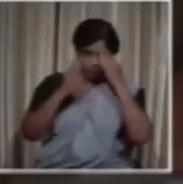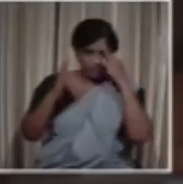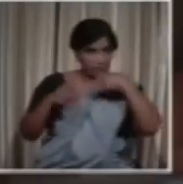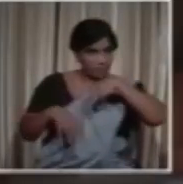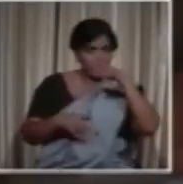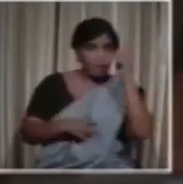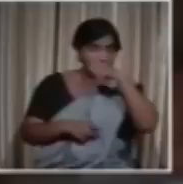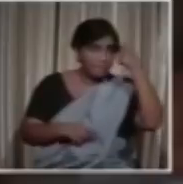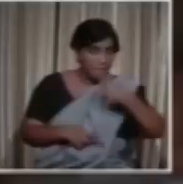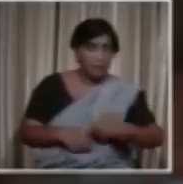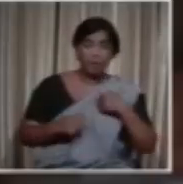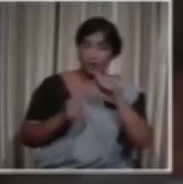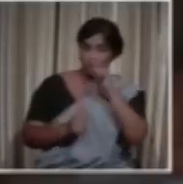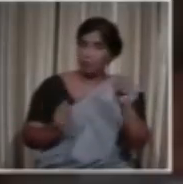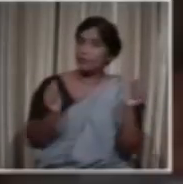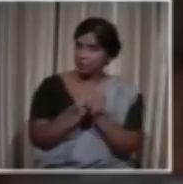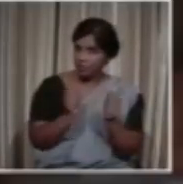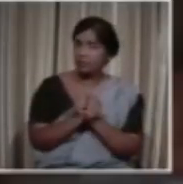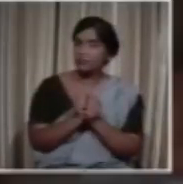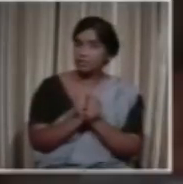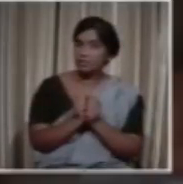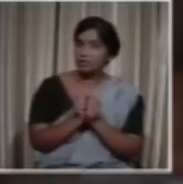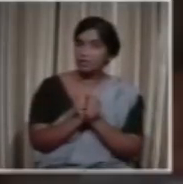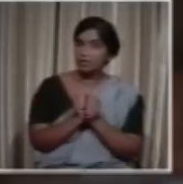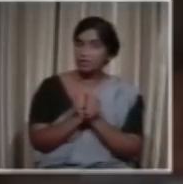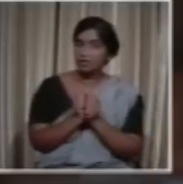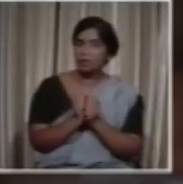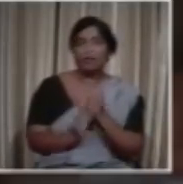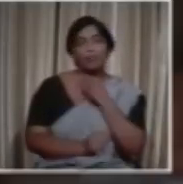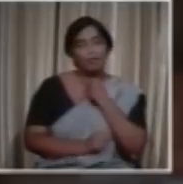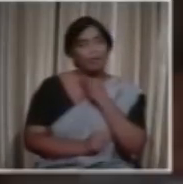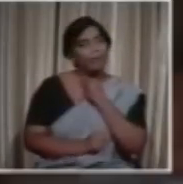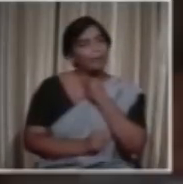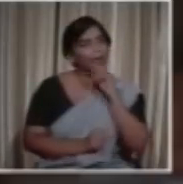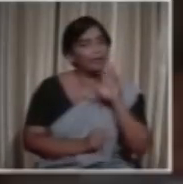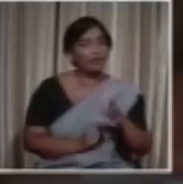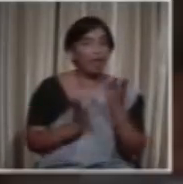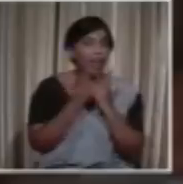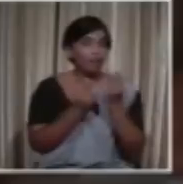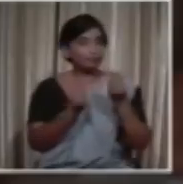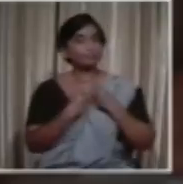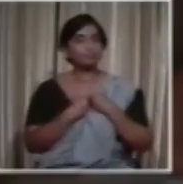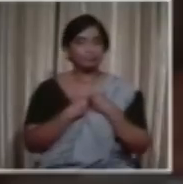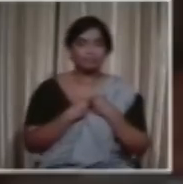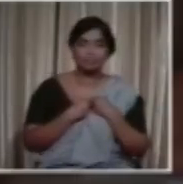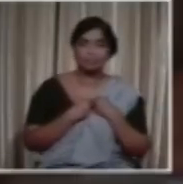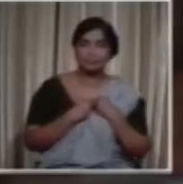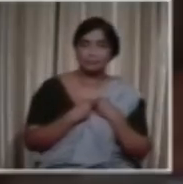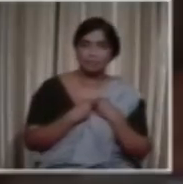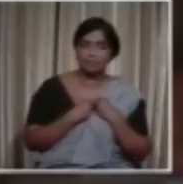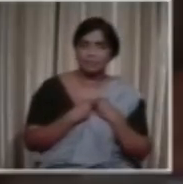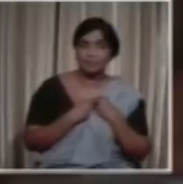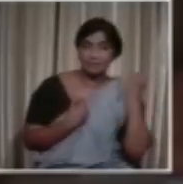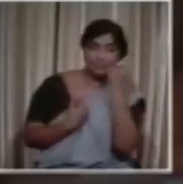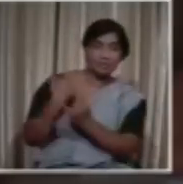ගන්න පඩියට යුතුයකමක් ඉෂ්ට කරනවද නිකන් මේ බොරුව කරලා ලකුණු දාගෙන එකිනෙකාට